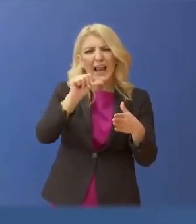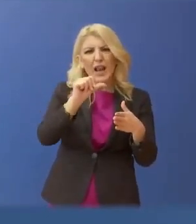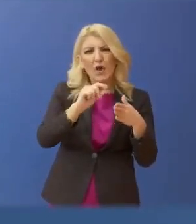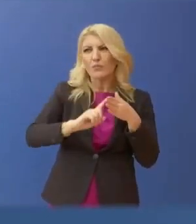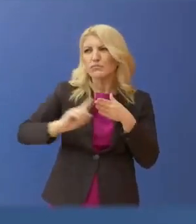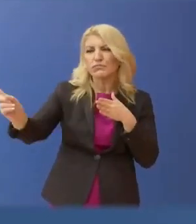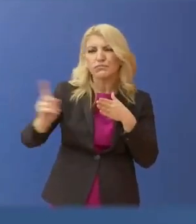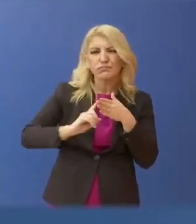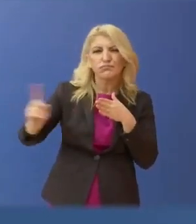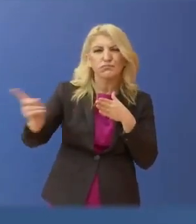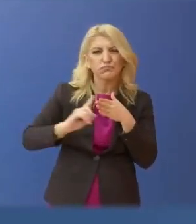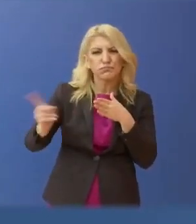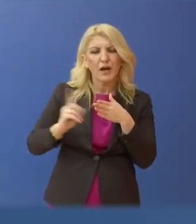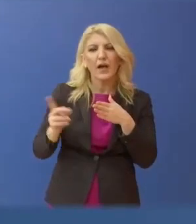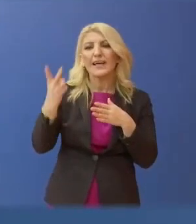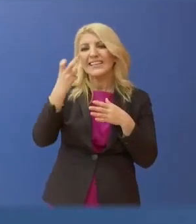Υπότιτλοι AUTHORWAVE